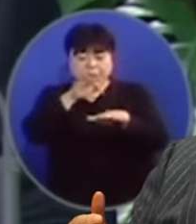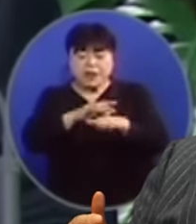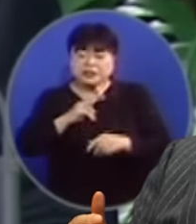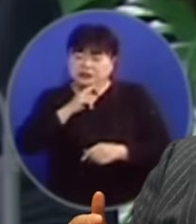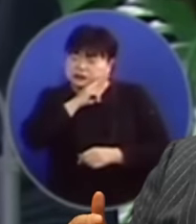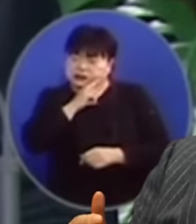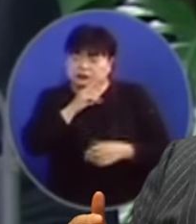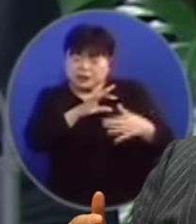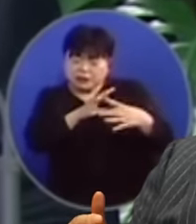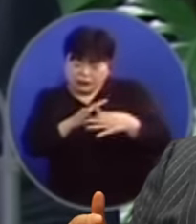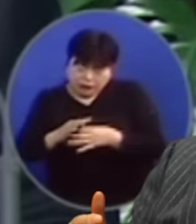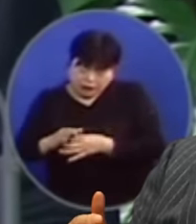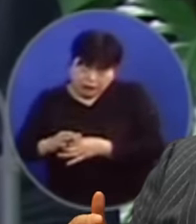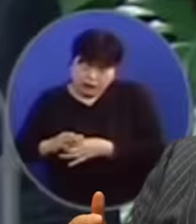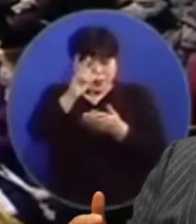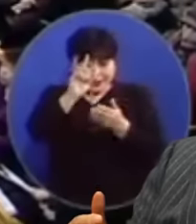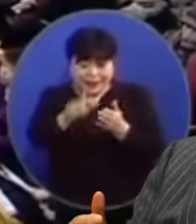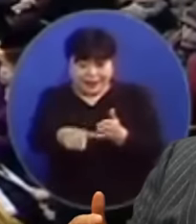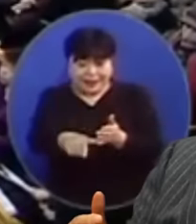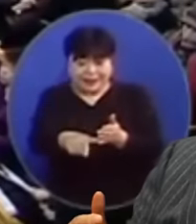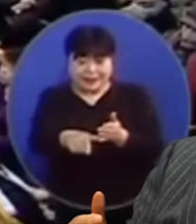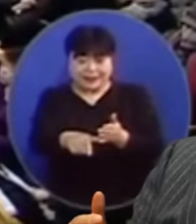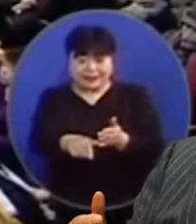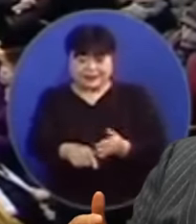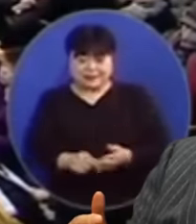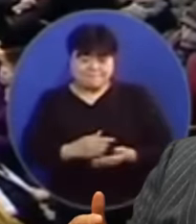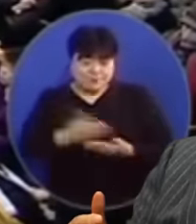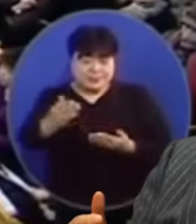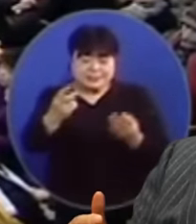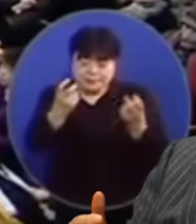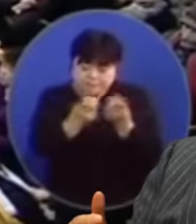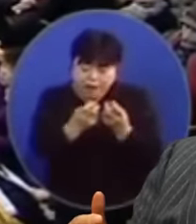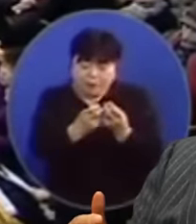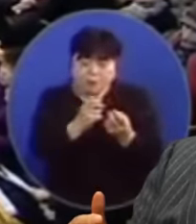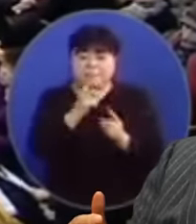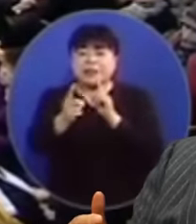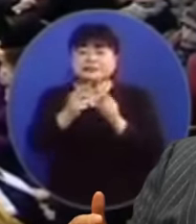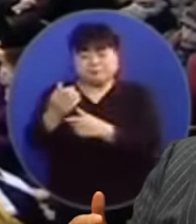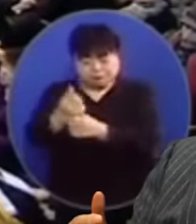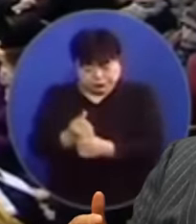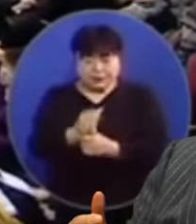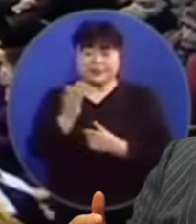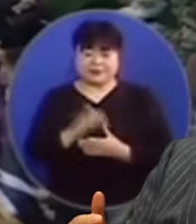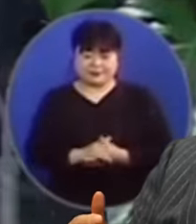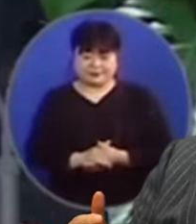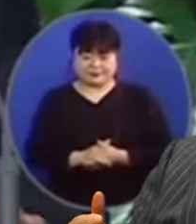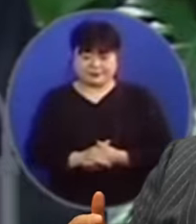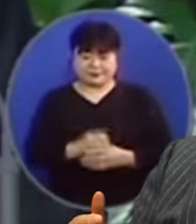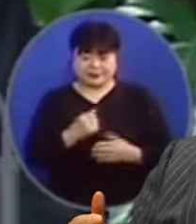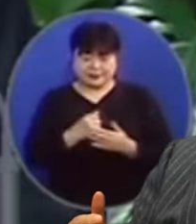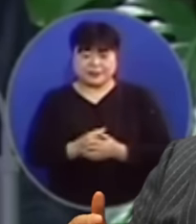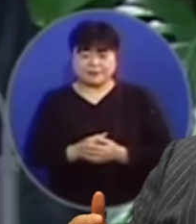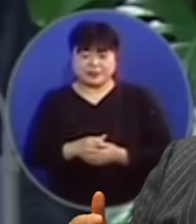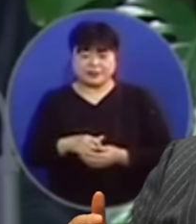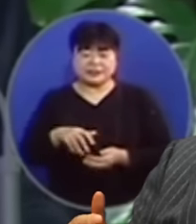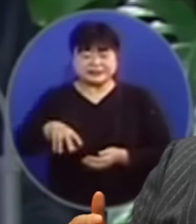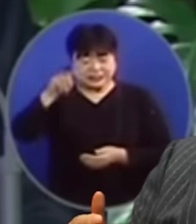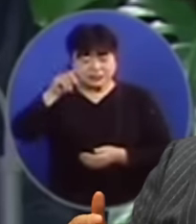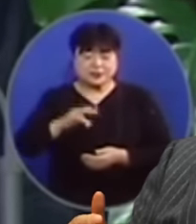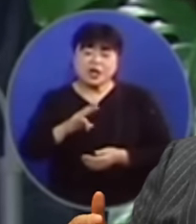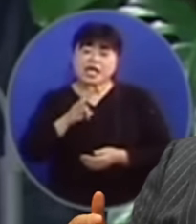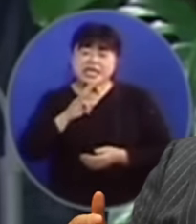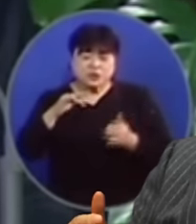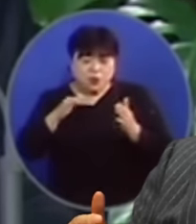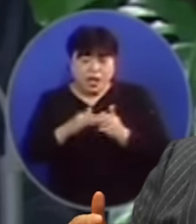의심이 억측같이 밀어졌길 때 그를 버티고 설 수 있는 것은 말씀이 있어야 되는 것입니다. 그러므로 창세기부터 계시록까지